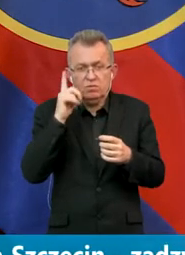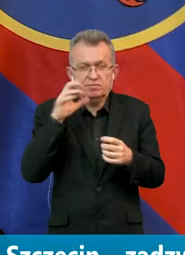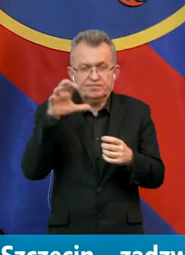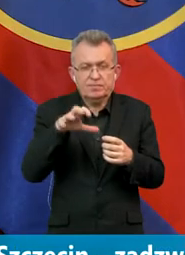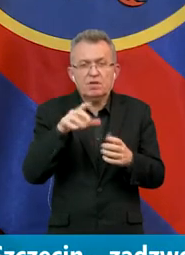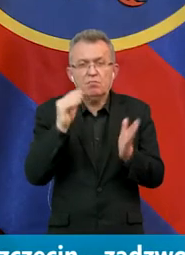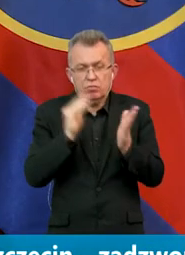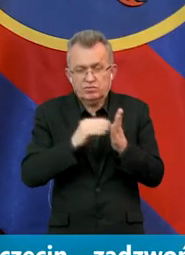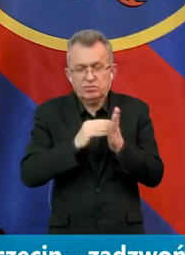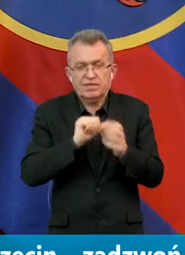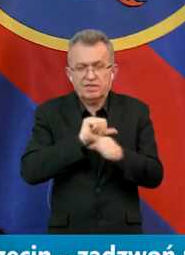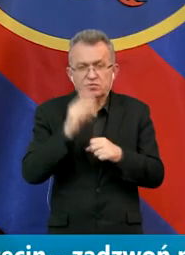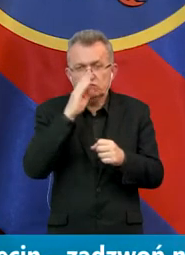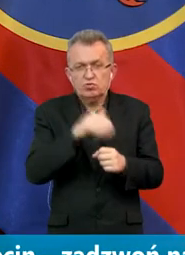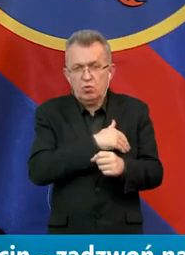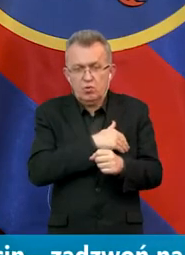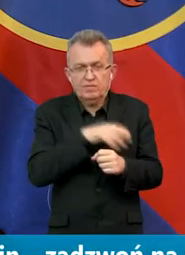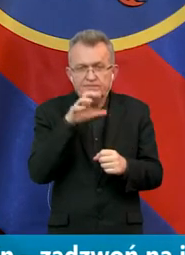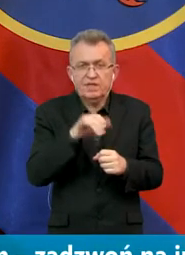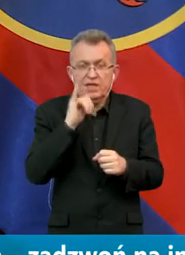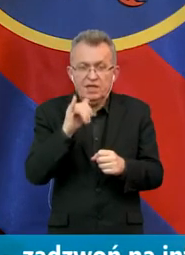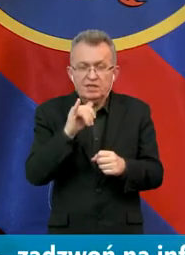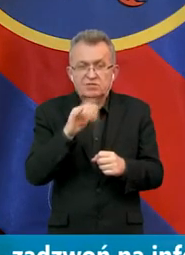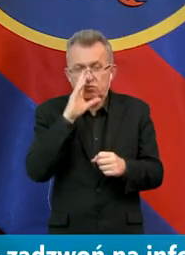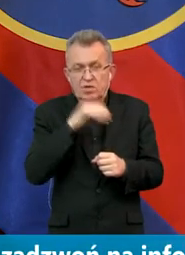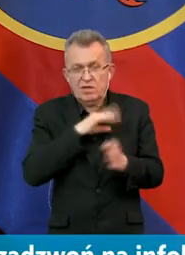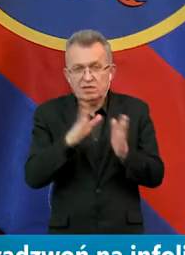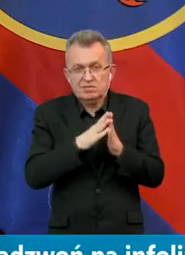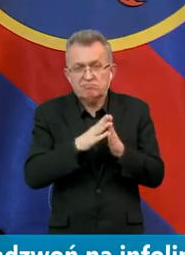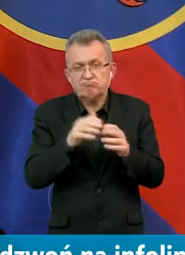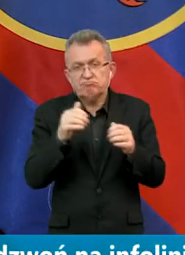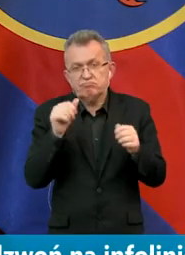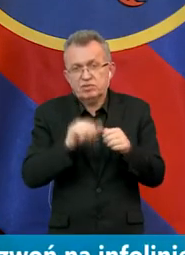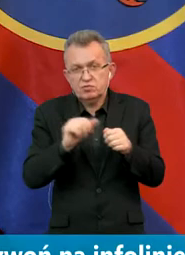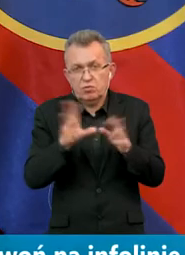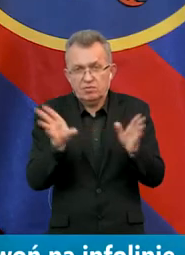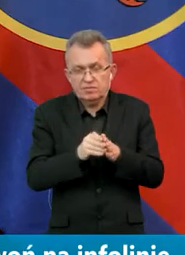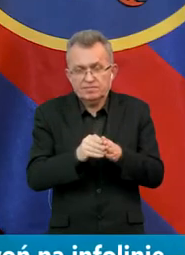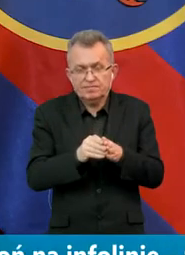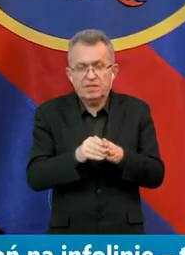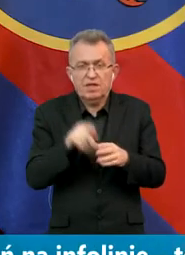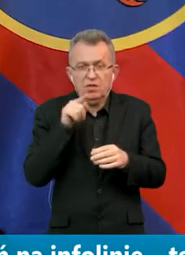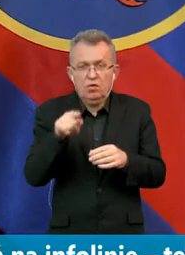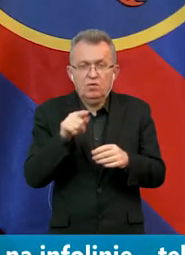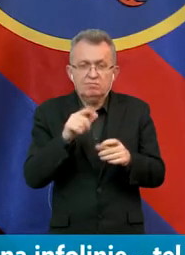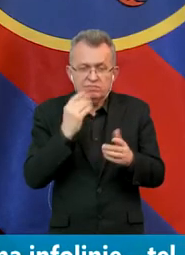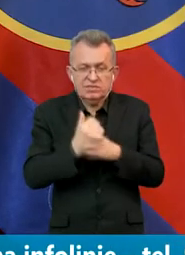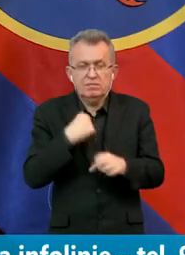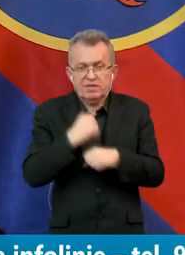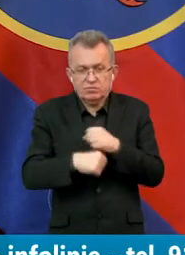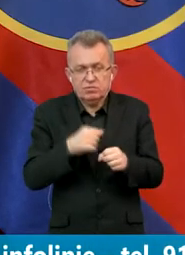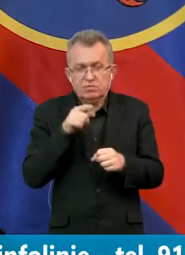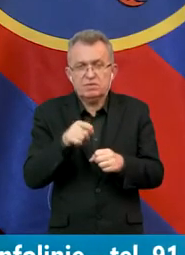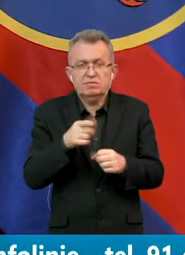będzie potrzebna szkoła, pewnie również szkoła z przedszkolem, z oddziałami przedszkolnymi, więc będziemy nad tym pracowali.